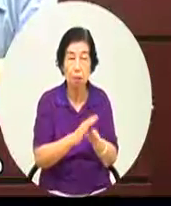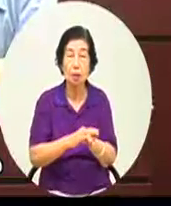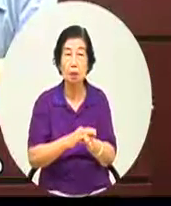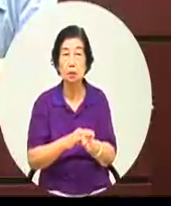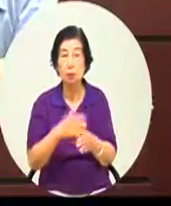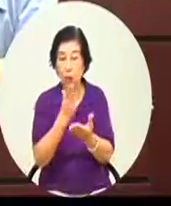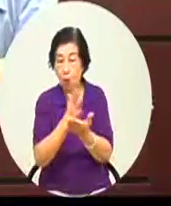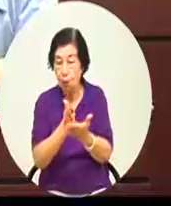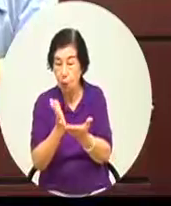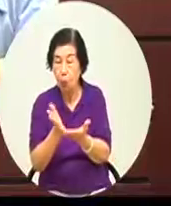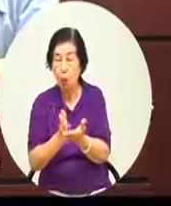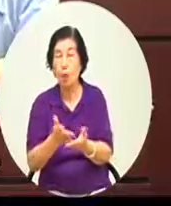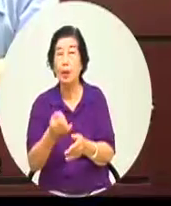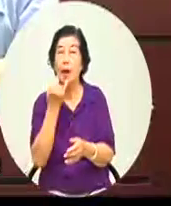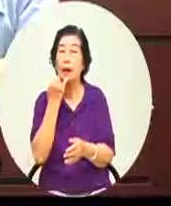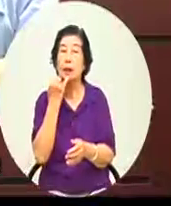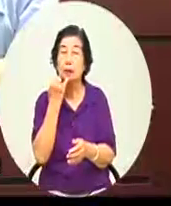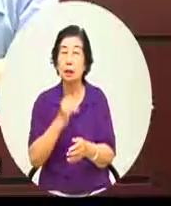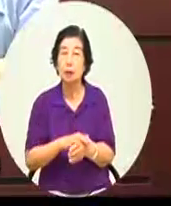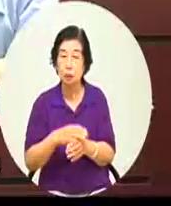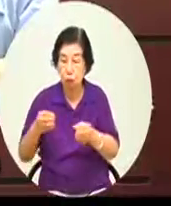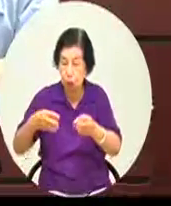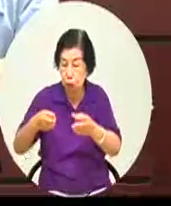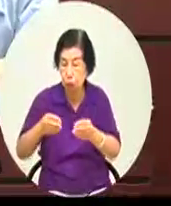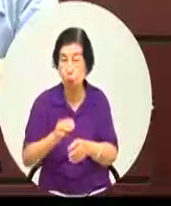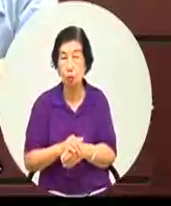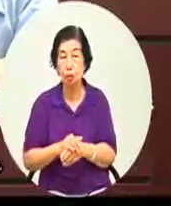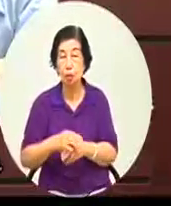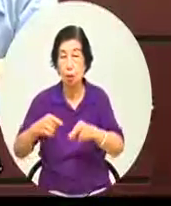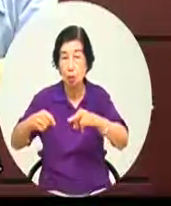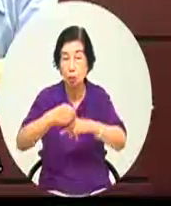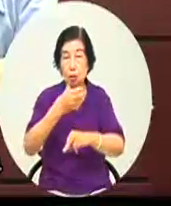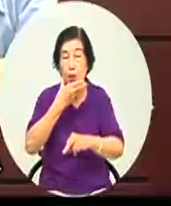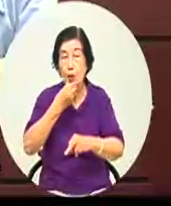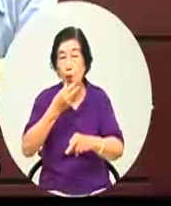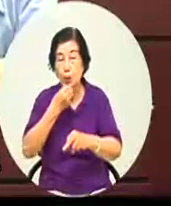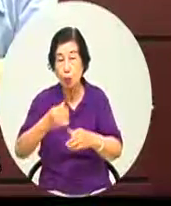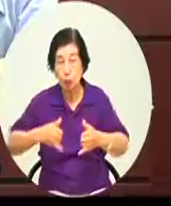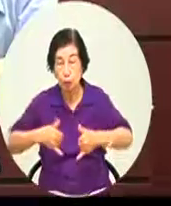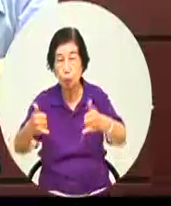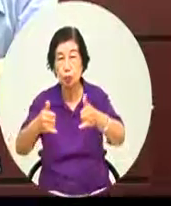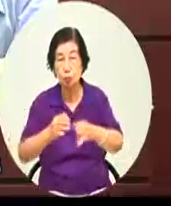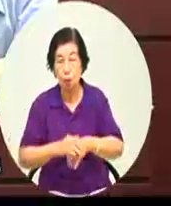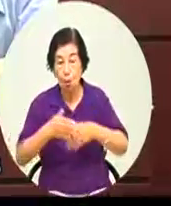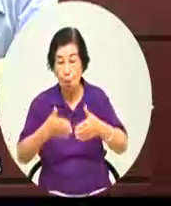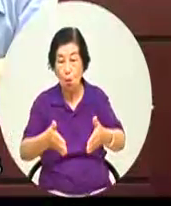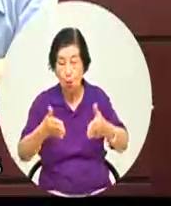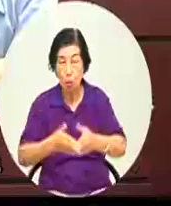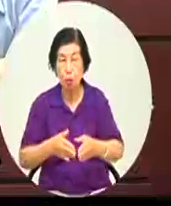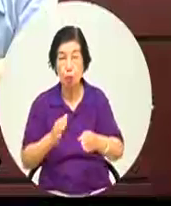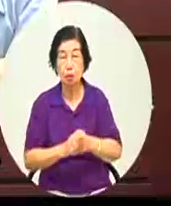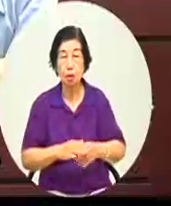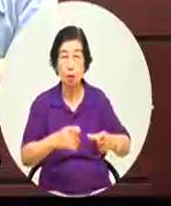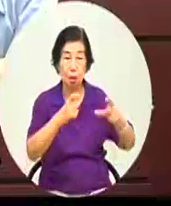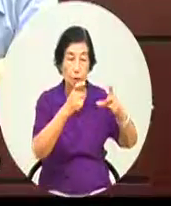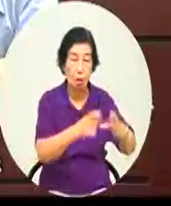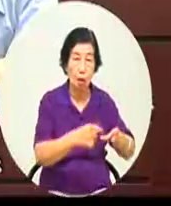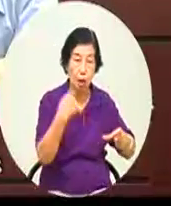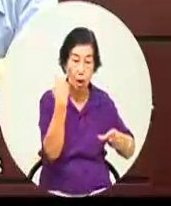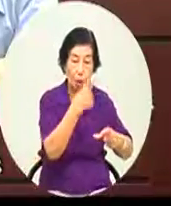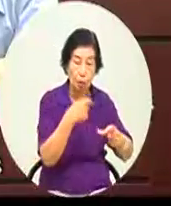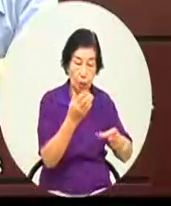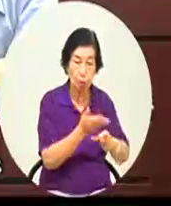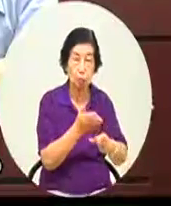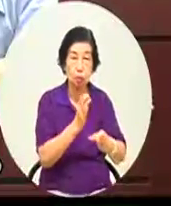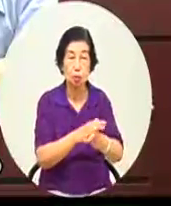讨论这样的一个部分。那就我所知道，因为金福路它是很重要的这个货柜车，从港口载货出来。 我这样讲好了，你们